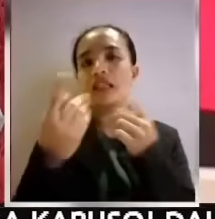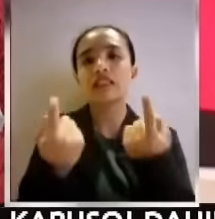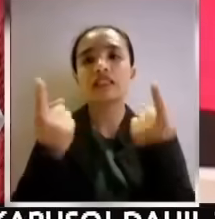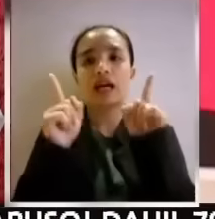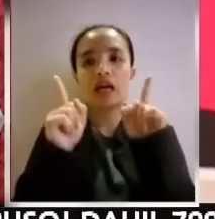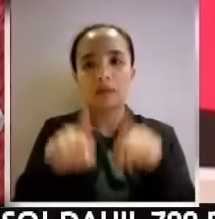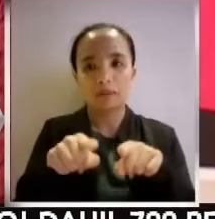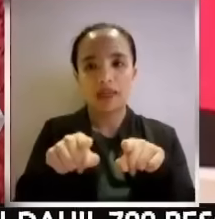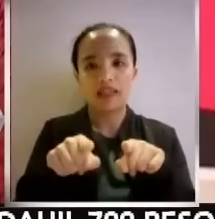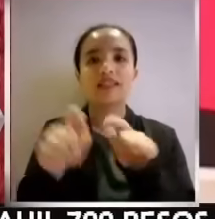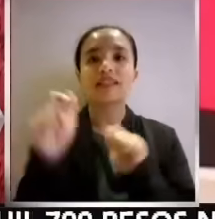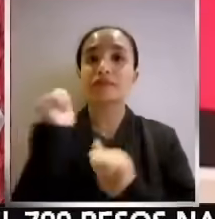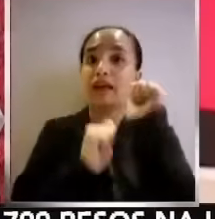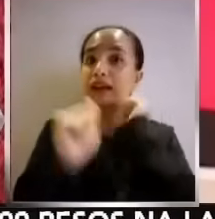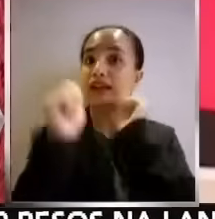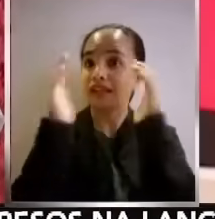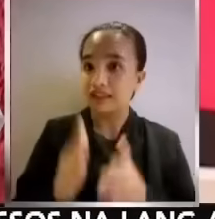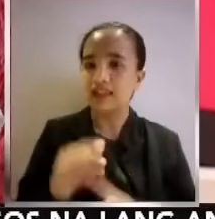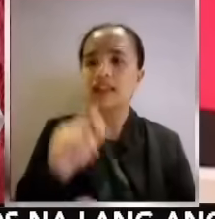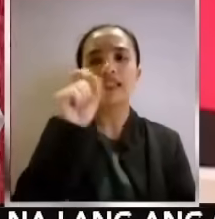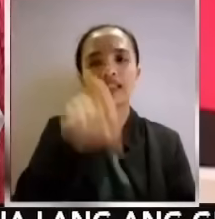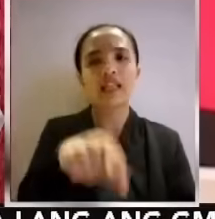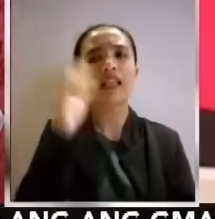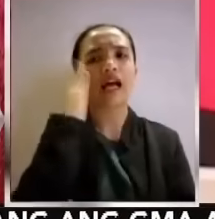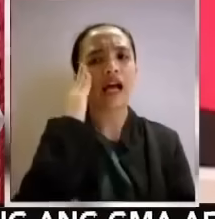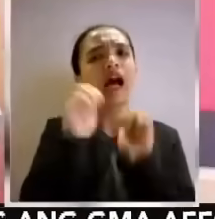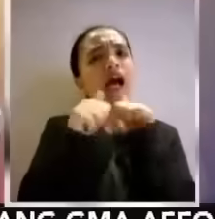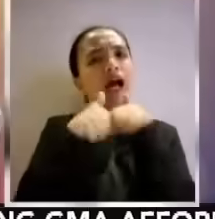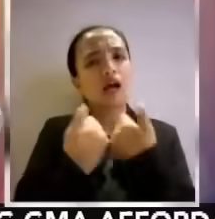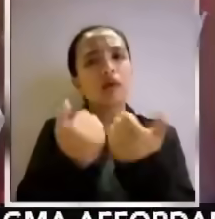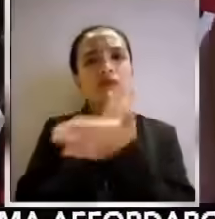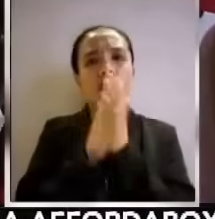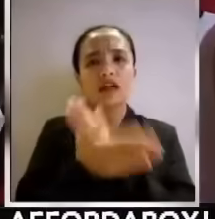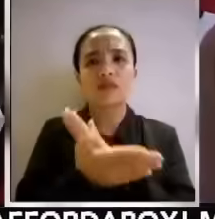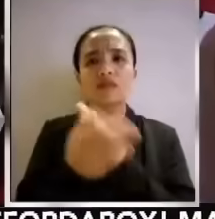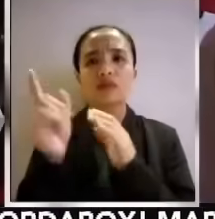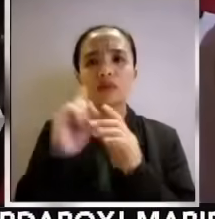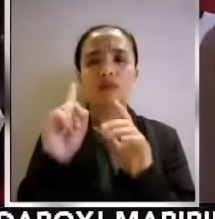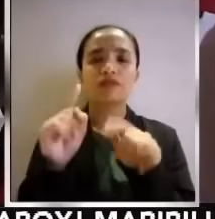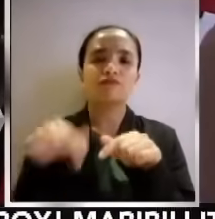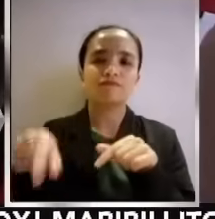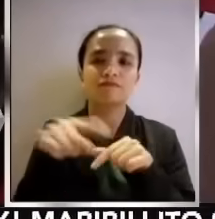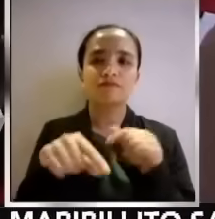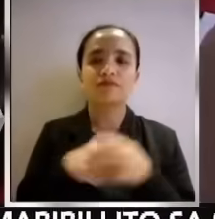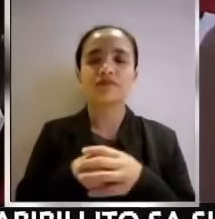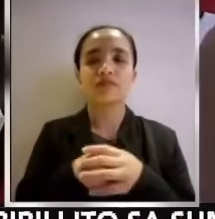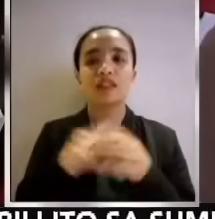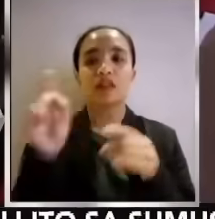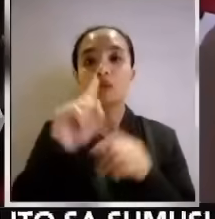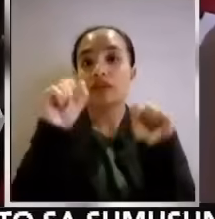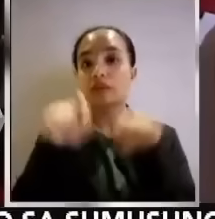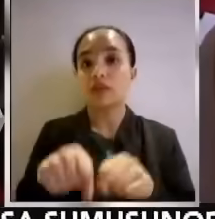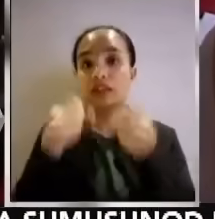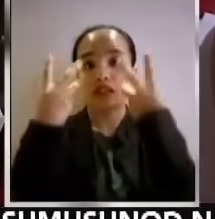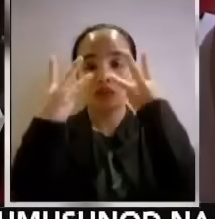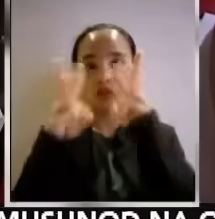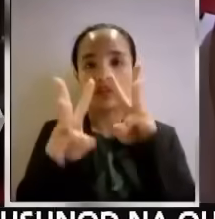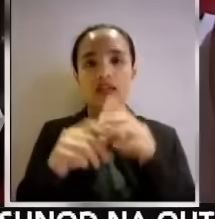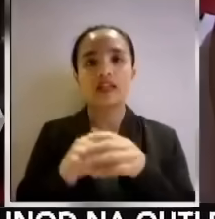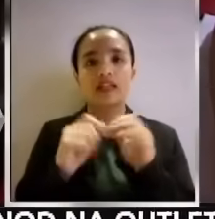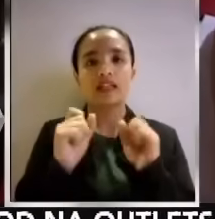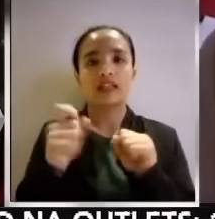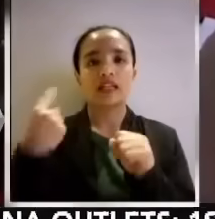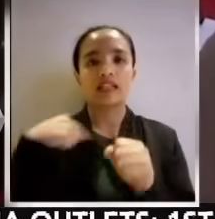character. Kailangan nilang malaman kung paano ba magiging workaround dun sa story. Yung mapapanood nila is something na pinaniniwalaan namin